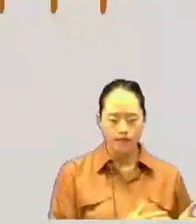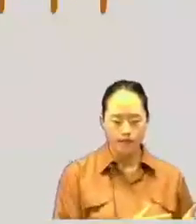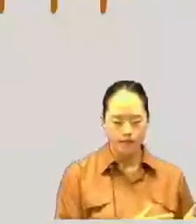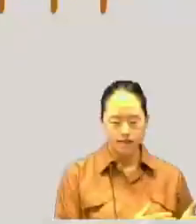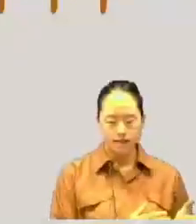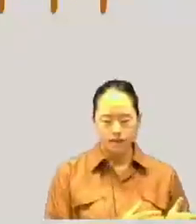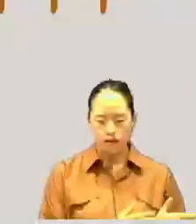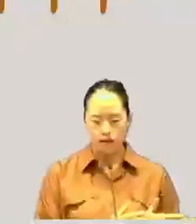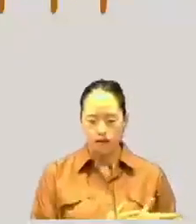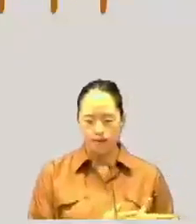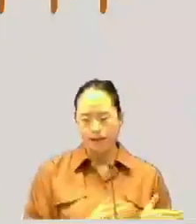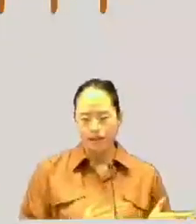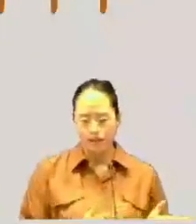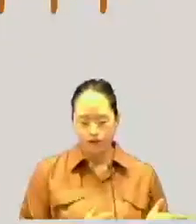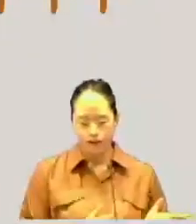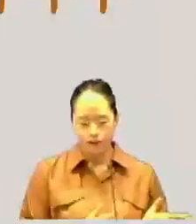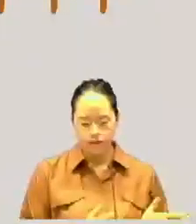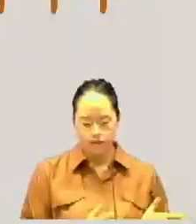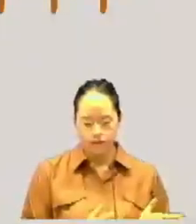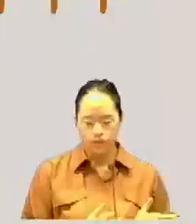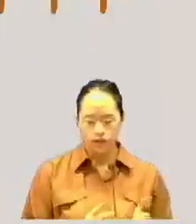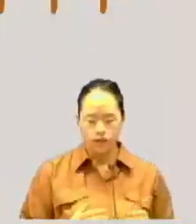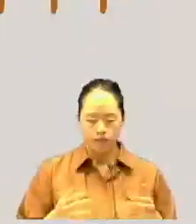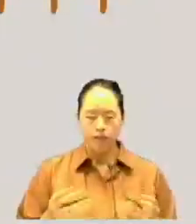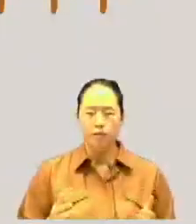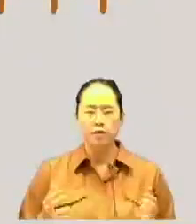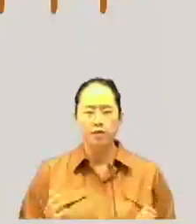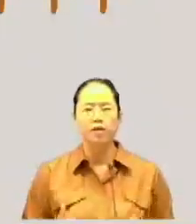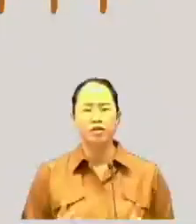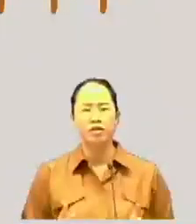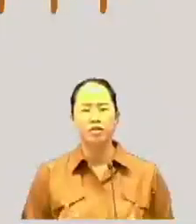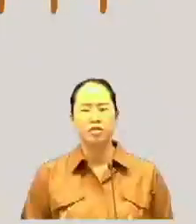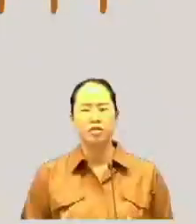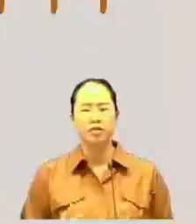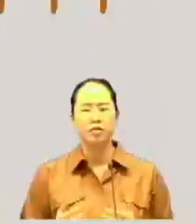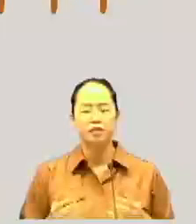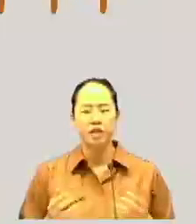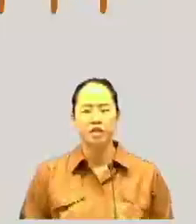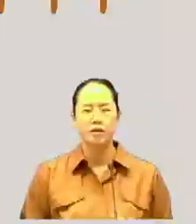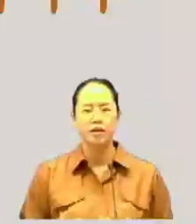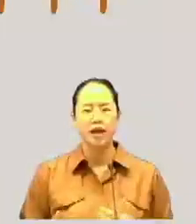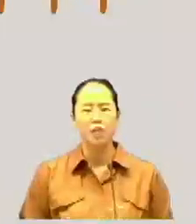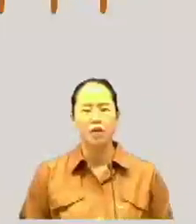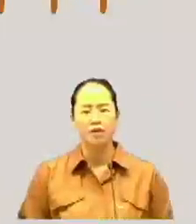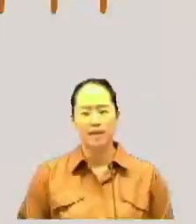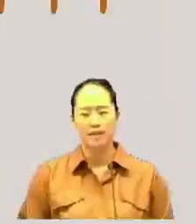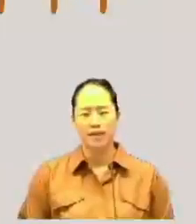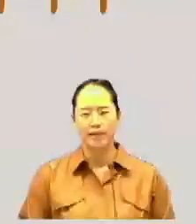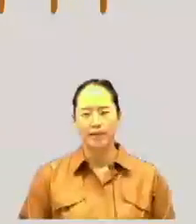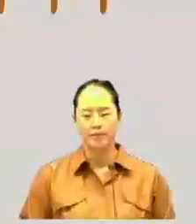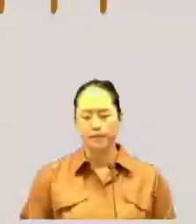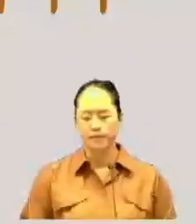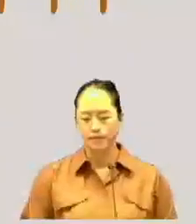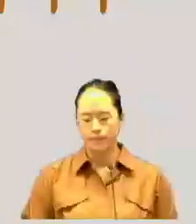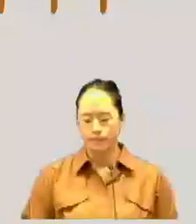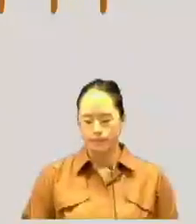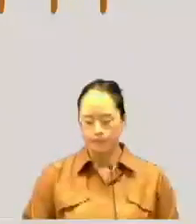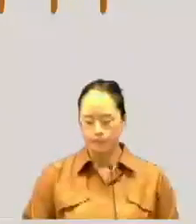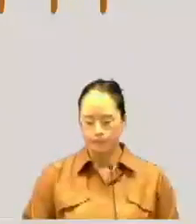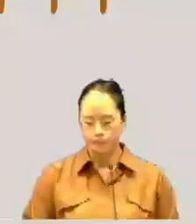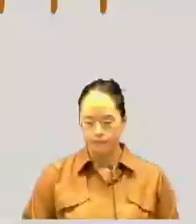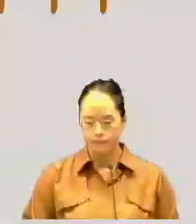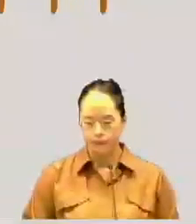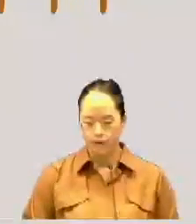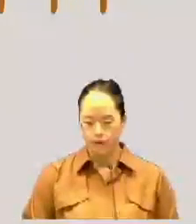其他的祝福呢是其次的，对于这个我们要面对的这